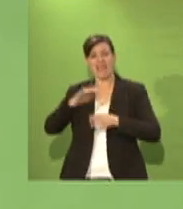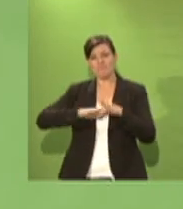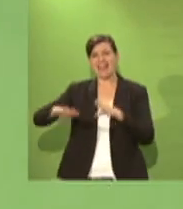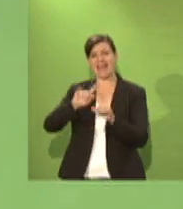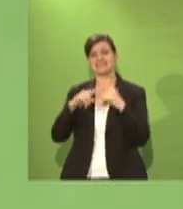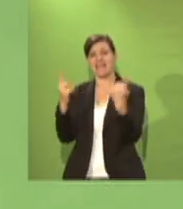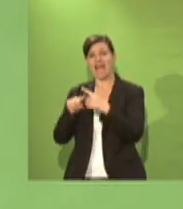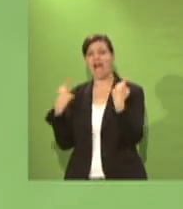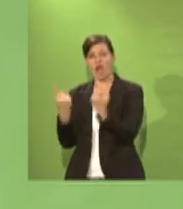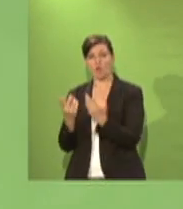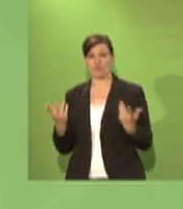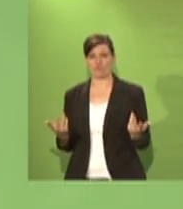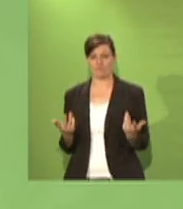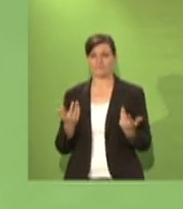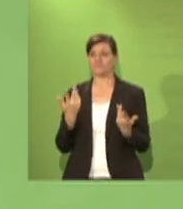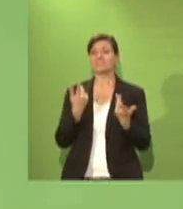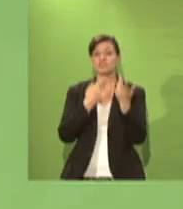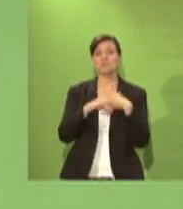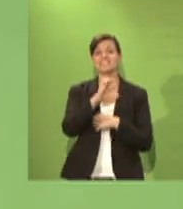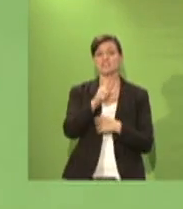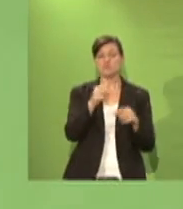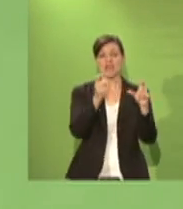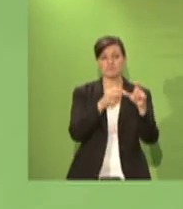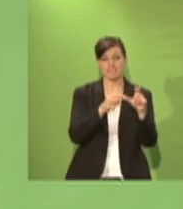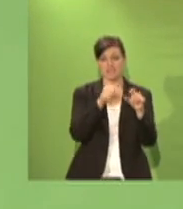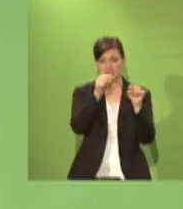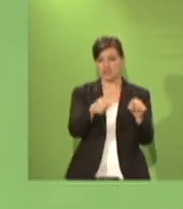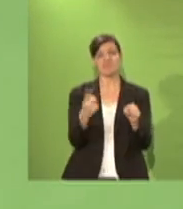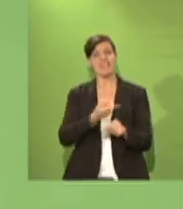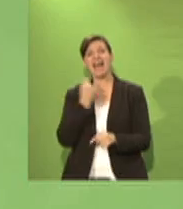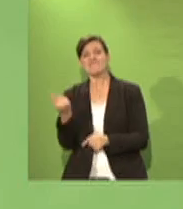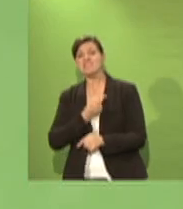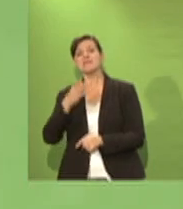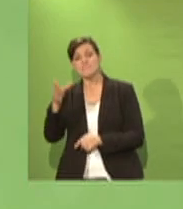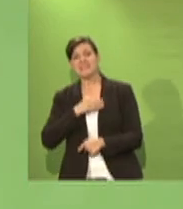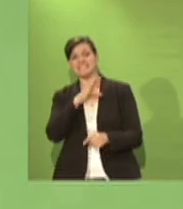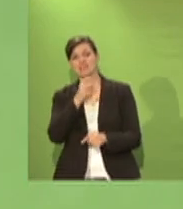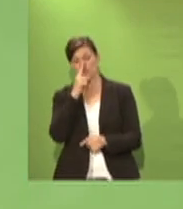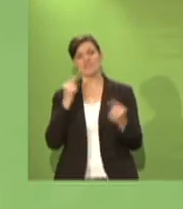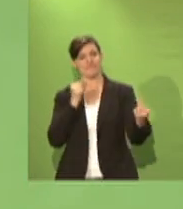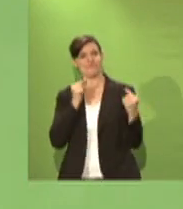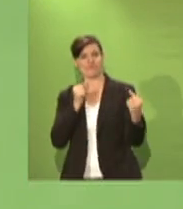Raum, der wird ja nicht zwischen SPD und CDU geführt, den führen wir mit der CDU, liebe Freundinnen und Freunde.